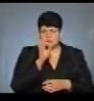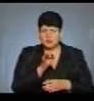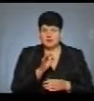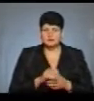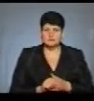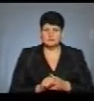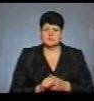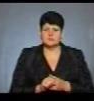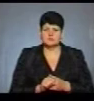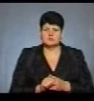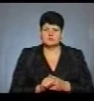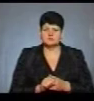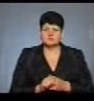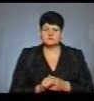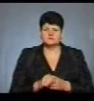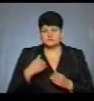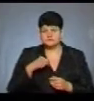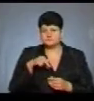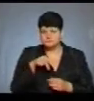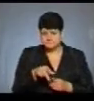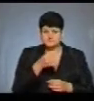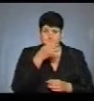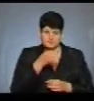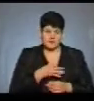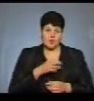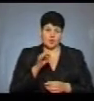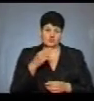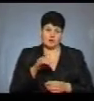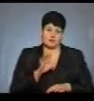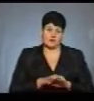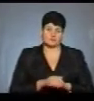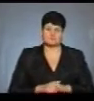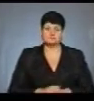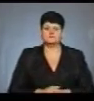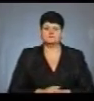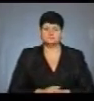дитя війни. Я ходив, сказали, Ощадбанк.